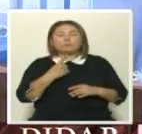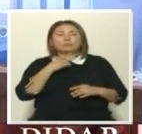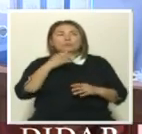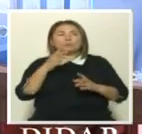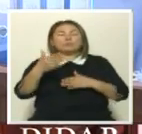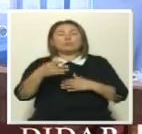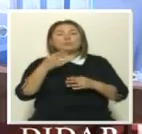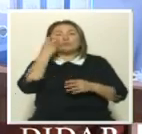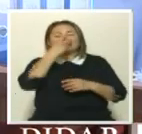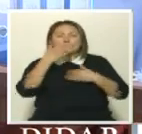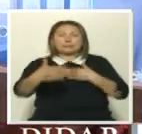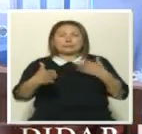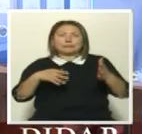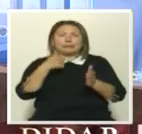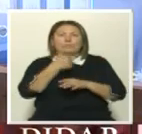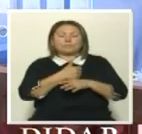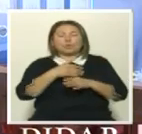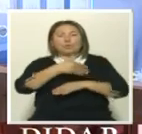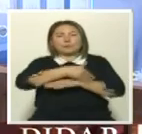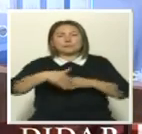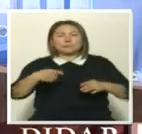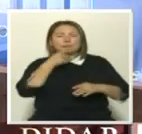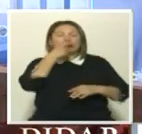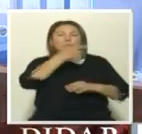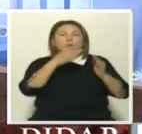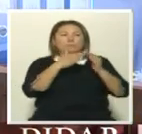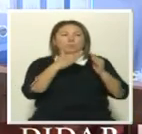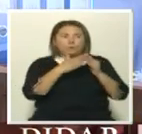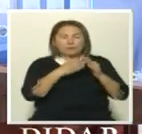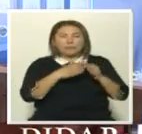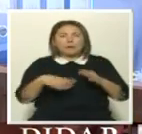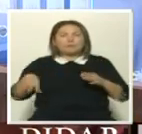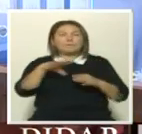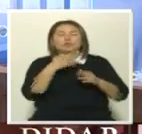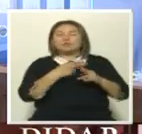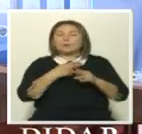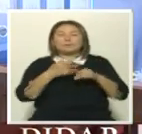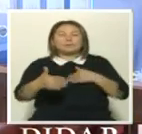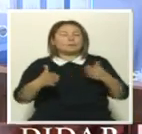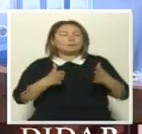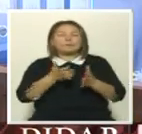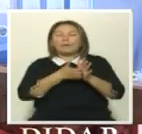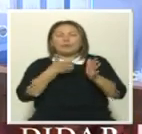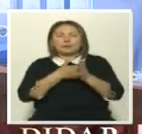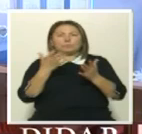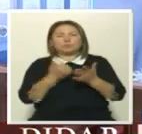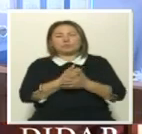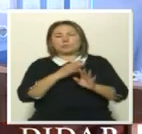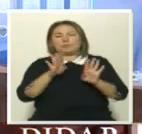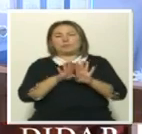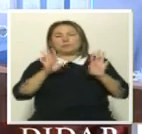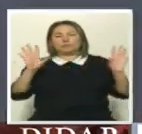бак стоит на главной улице и находится далеко от домов контейнеров на все село не хватает поэтому и получается такая